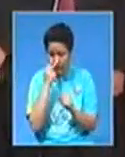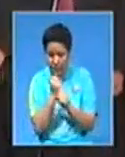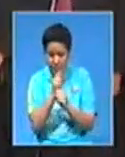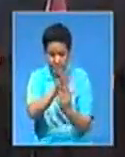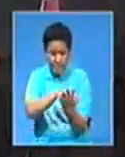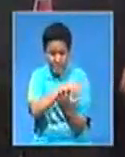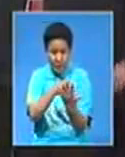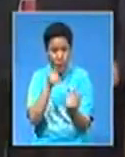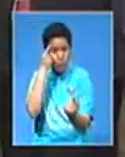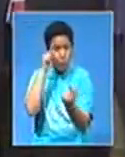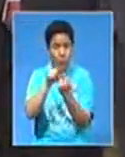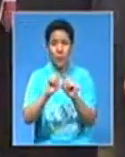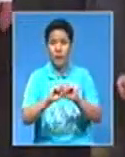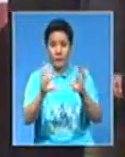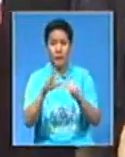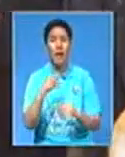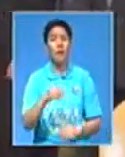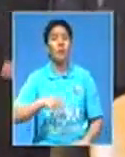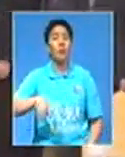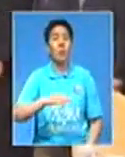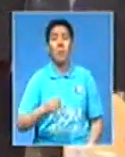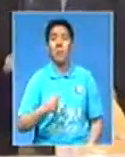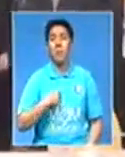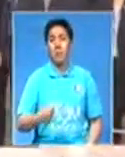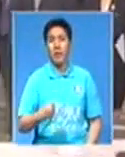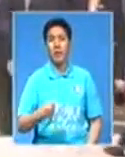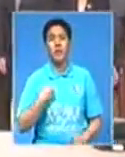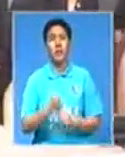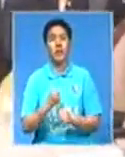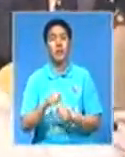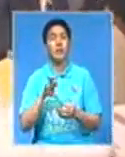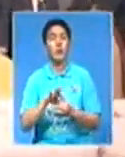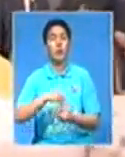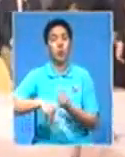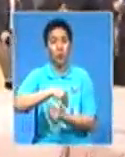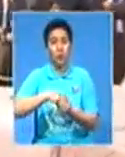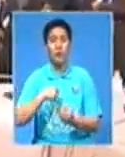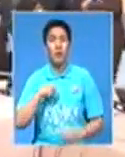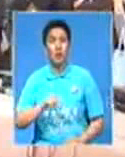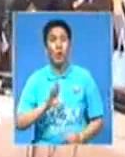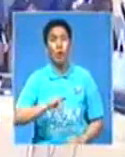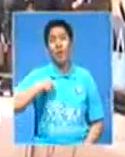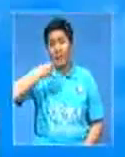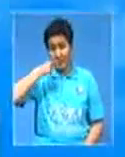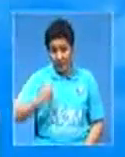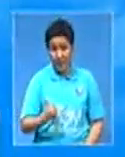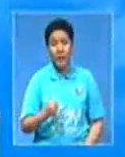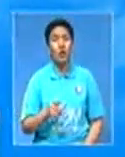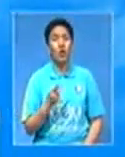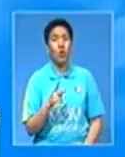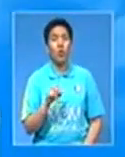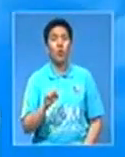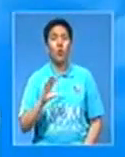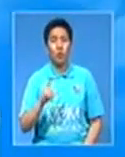โดยเฉพาะยิ่งจะเป็นเครื่องสร้างความเชื่อมั่นใจในการประกอบธุรกิจภายในประเทศของเราซึ่งคสช.กับรัฐบ